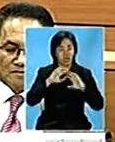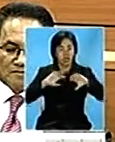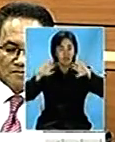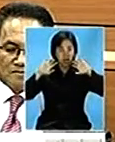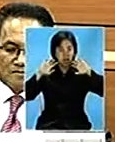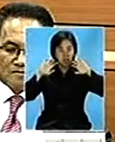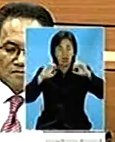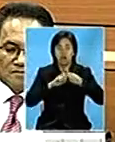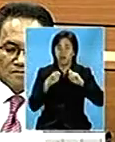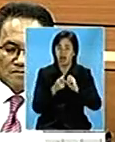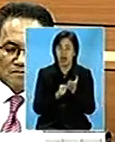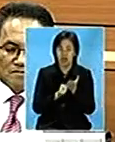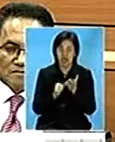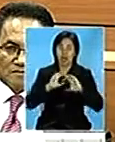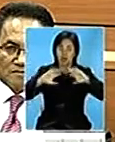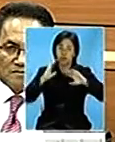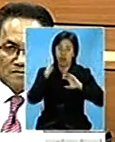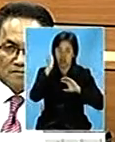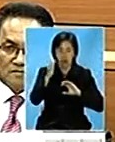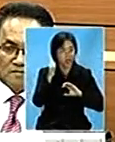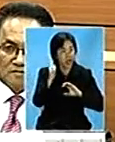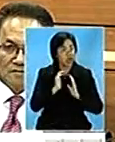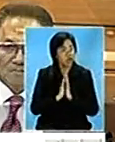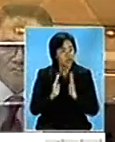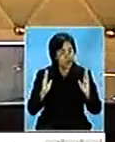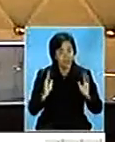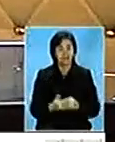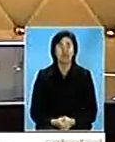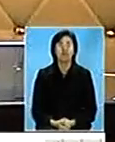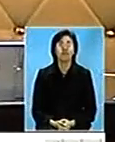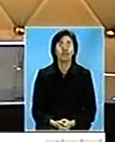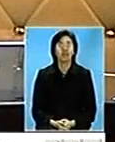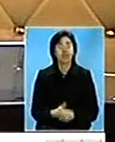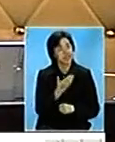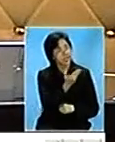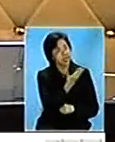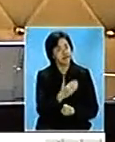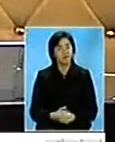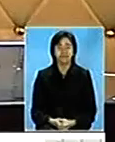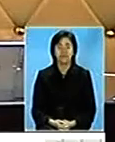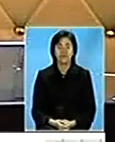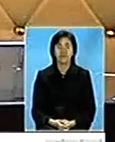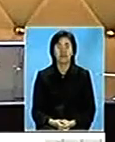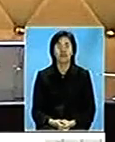จะเป็นรัฐบาลต่อไปครับขอบคุณมากครับ เชิญครับท่านรัฐมนตรีฮะเชิญครับ